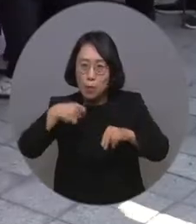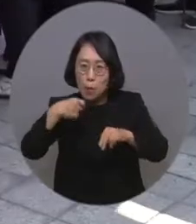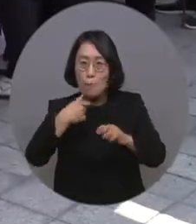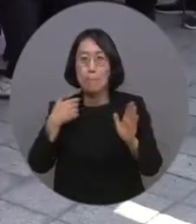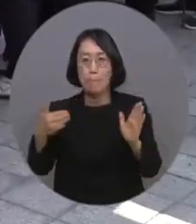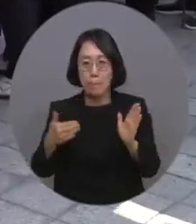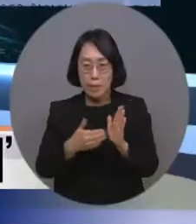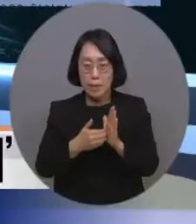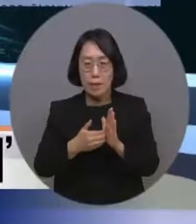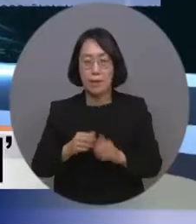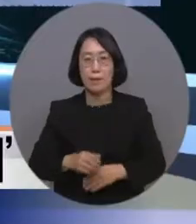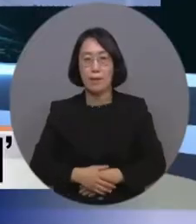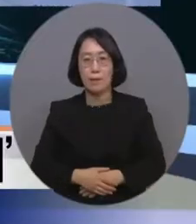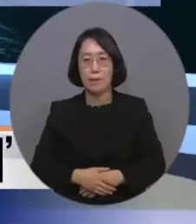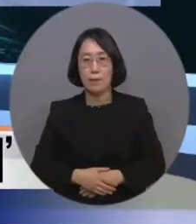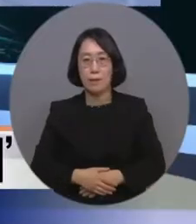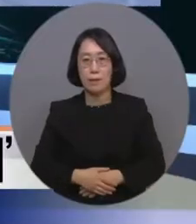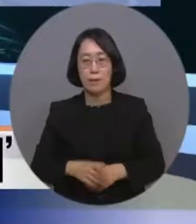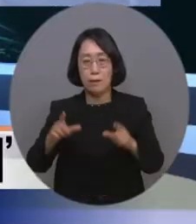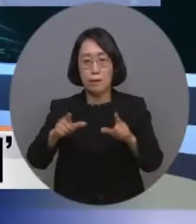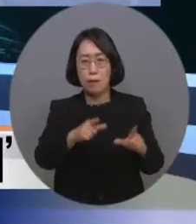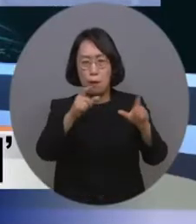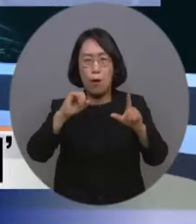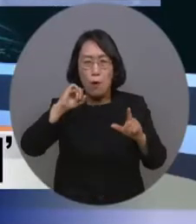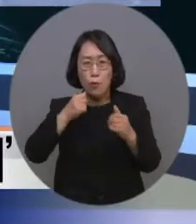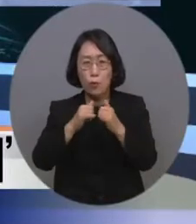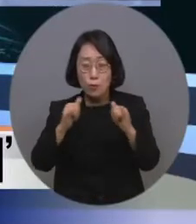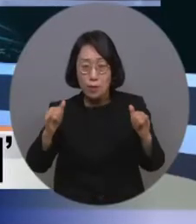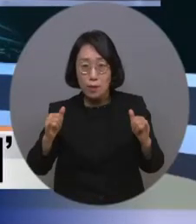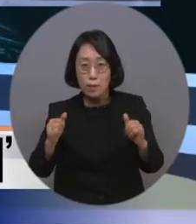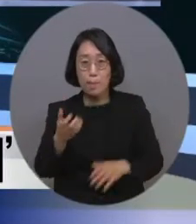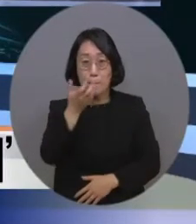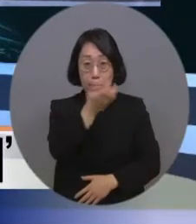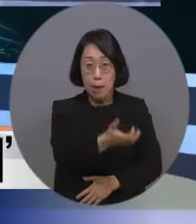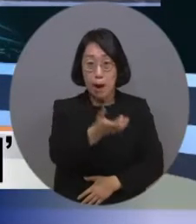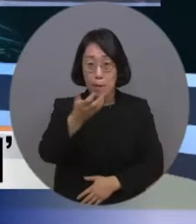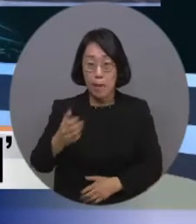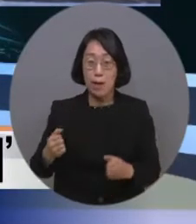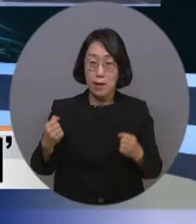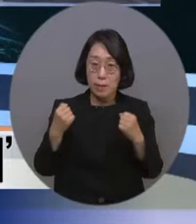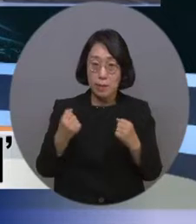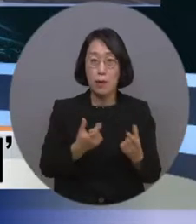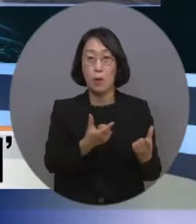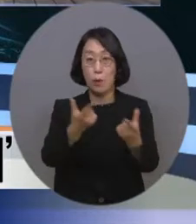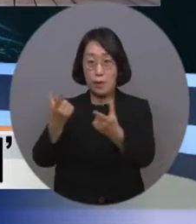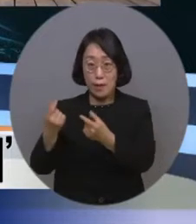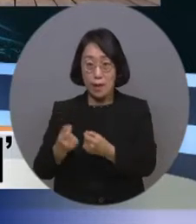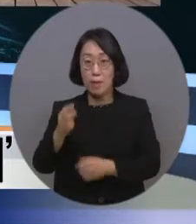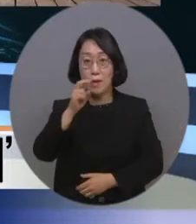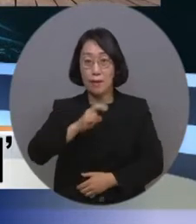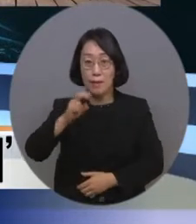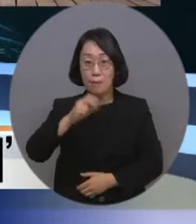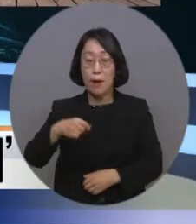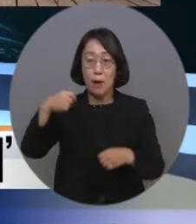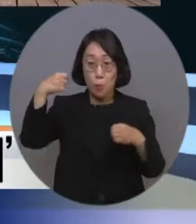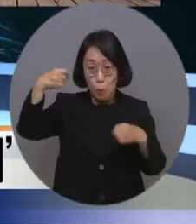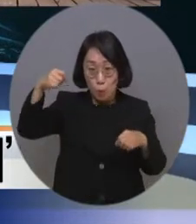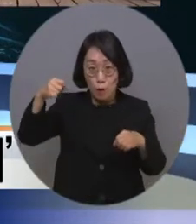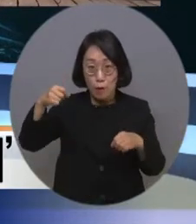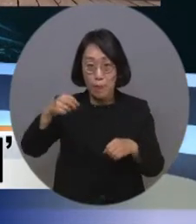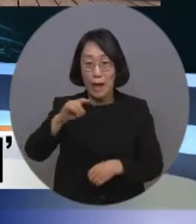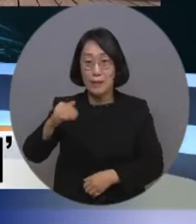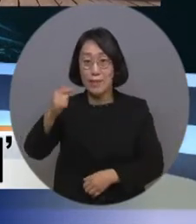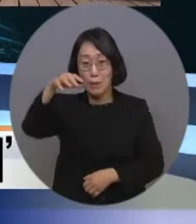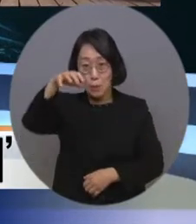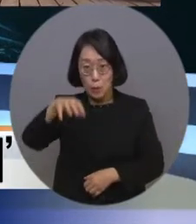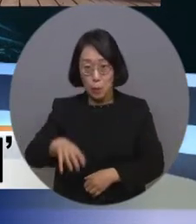열렸습니다. 소외된 이웃을 위해 직접 찾아가는 힘내요 다함께 희망음악회가 충남 아산에서